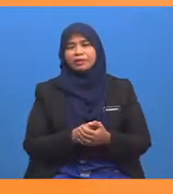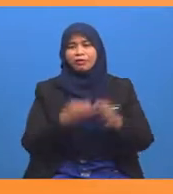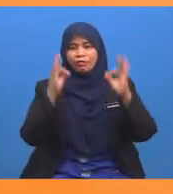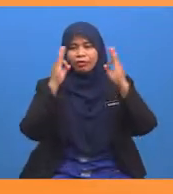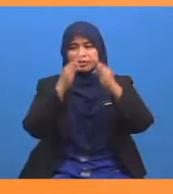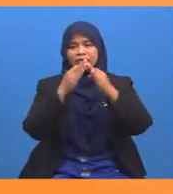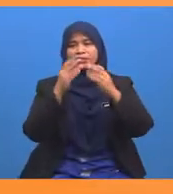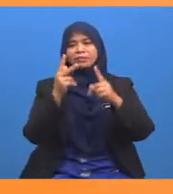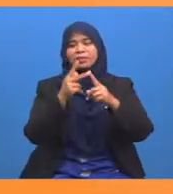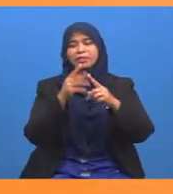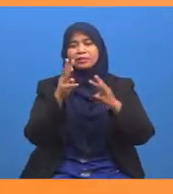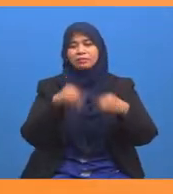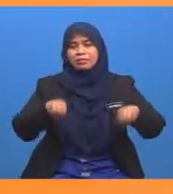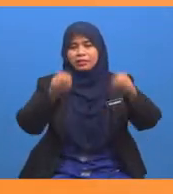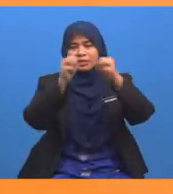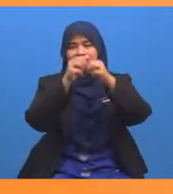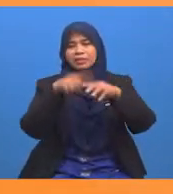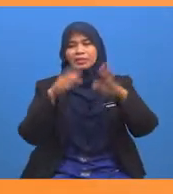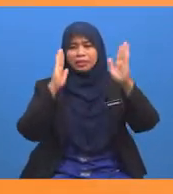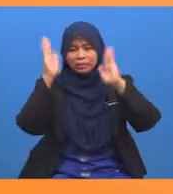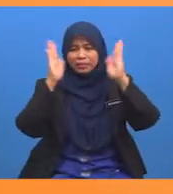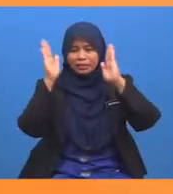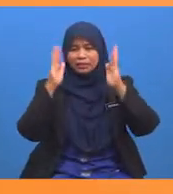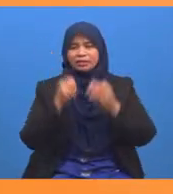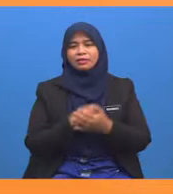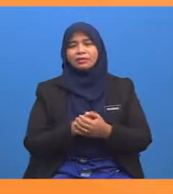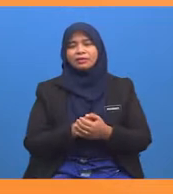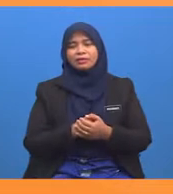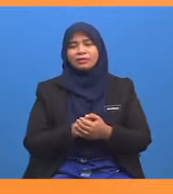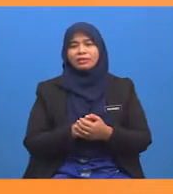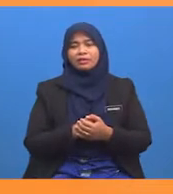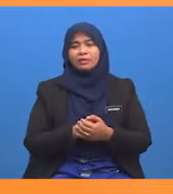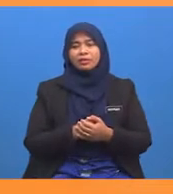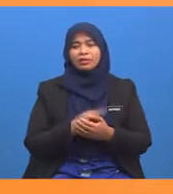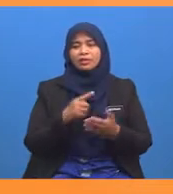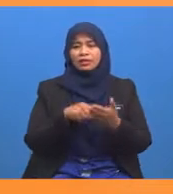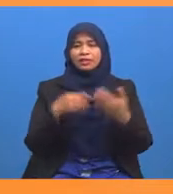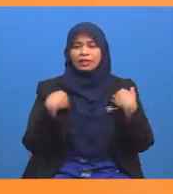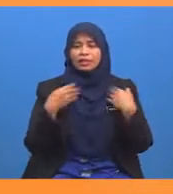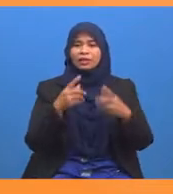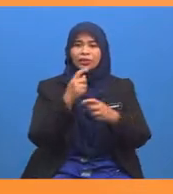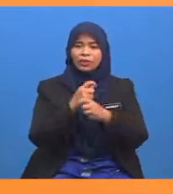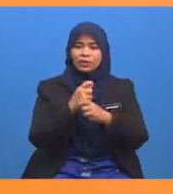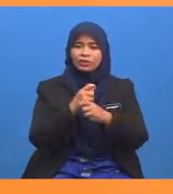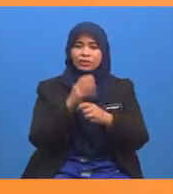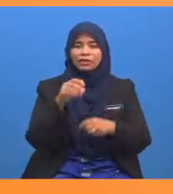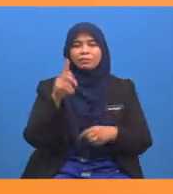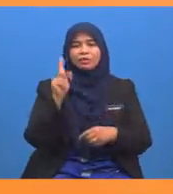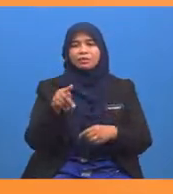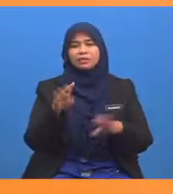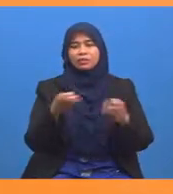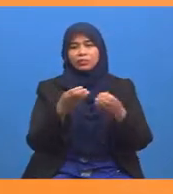masjid-masjid di Malaysia yang pernah kamu kunjungi. Berikut merupakan tugasan lanjutan yang perlu murid-murid